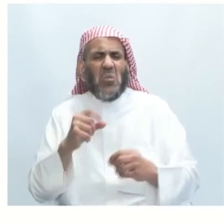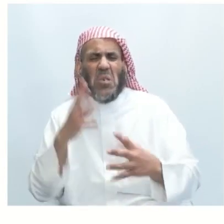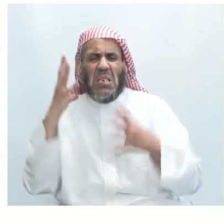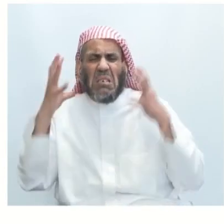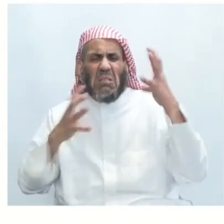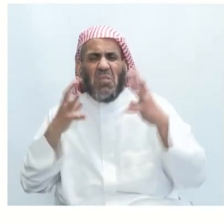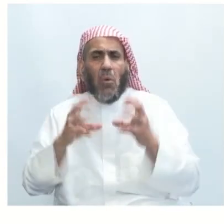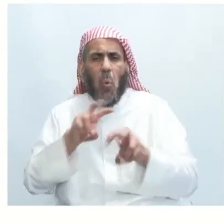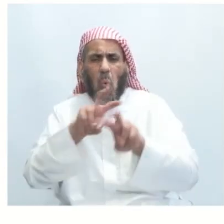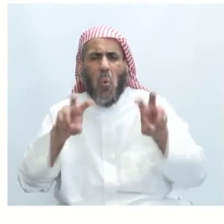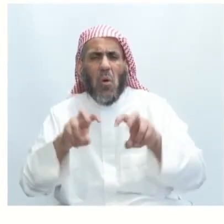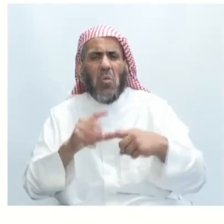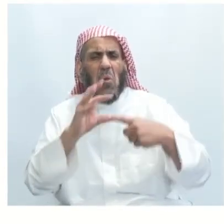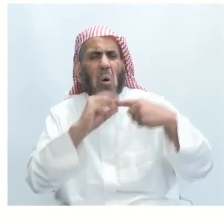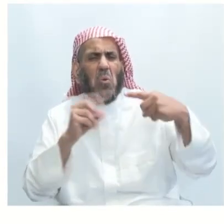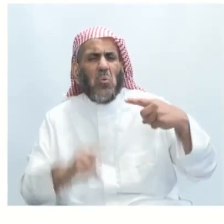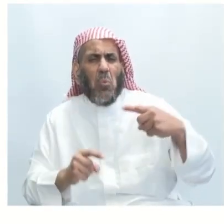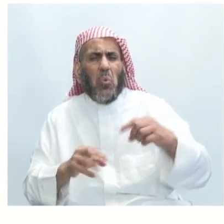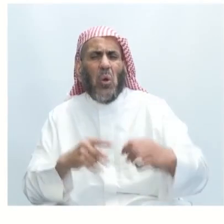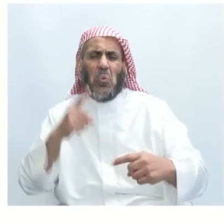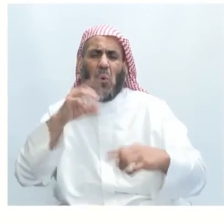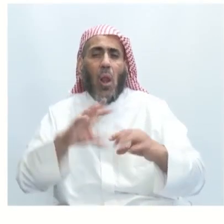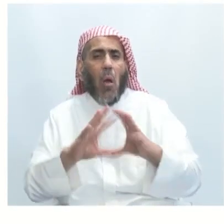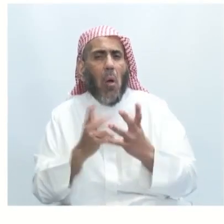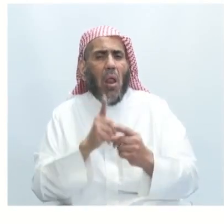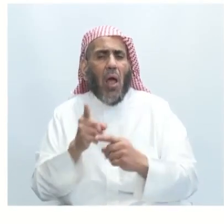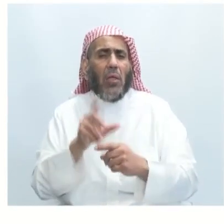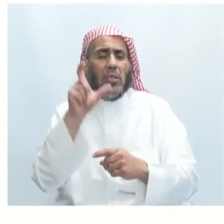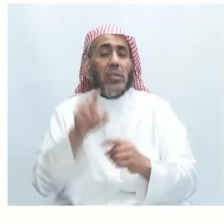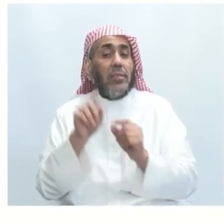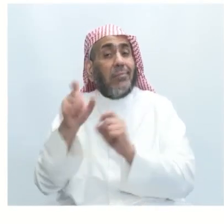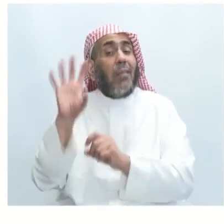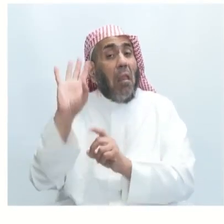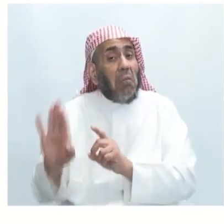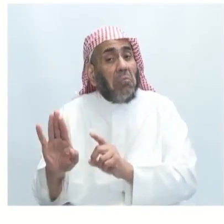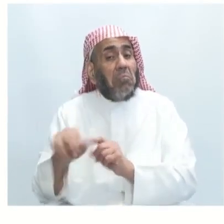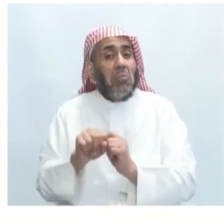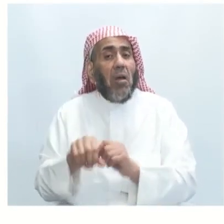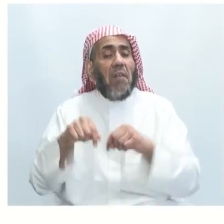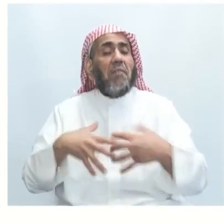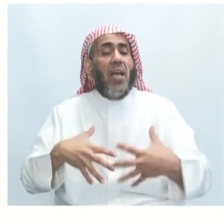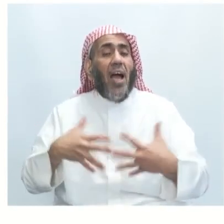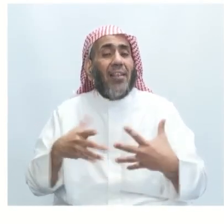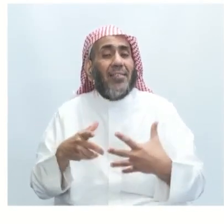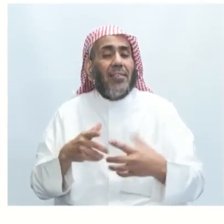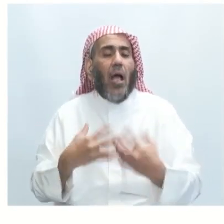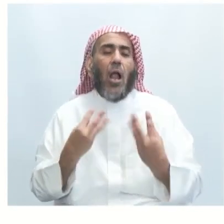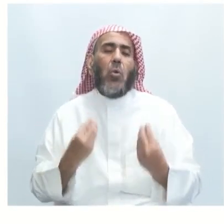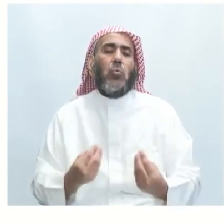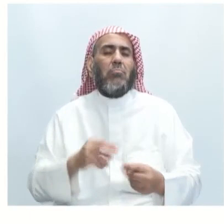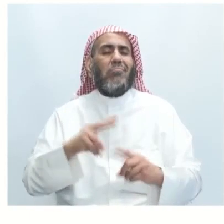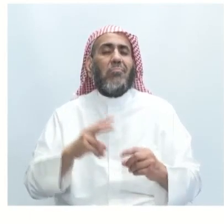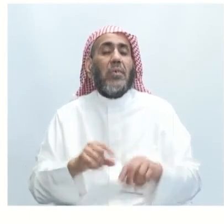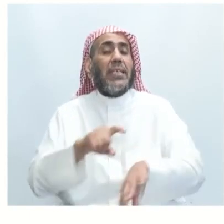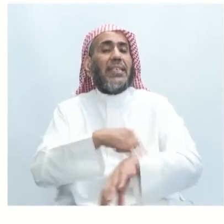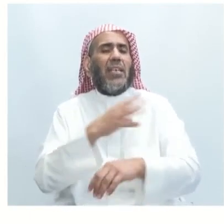دائما يبحث عن السلبيات في حاله لو كان هذا الشخص نفسه ابناء وبنات الطلاب في حاله الهدوء